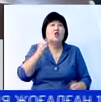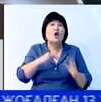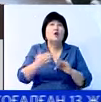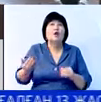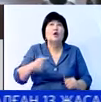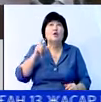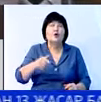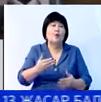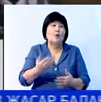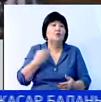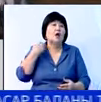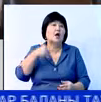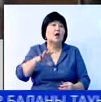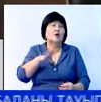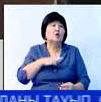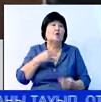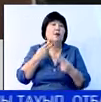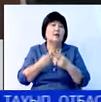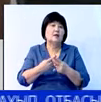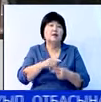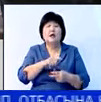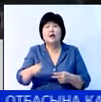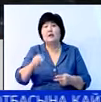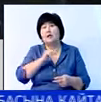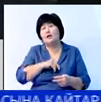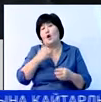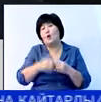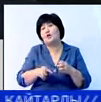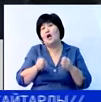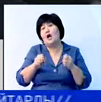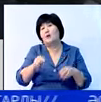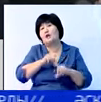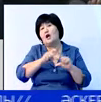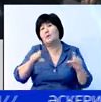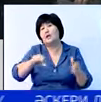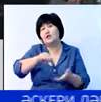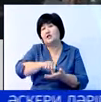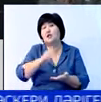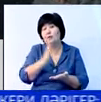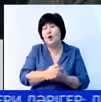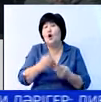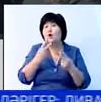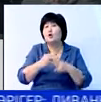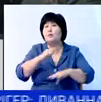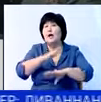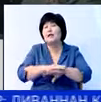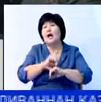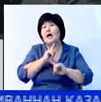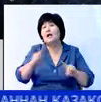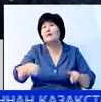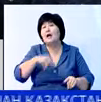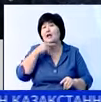ауданының тұрғыны осыған дейін сотты болып, жазасын қылмыстық атқару жүйесінің орташа қауіпсіз мекемесінде өтеп келіпті. Түрмеде тәртібімен